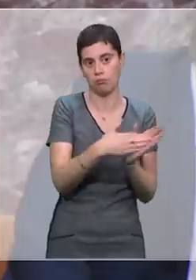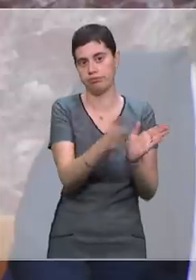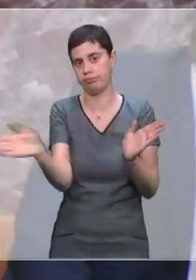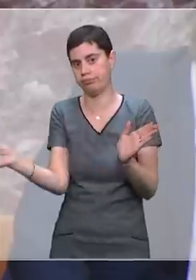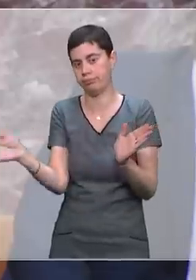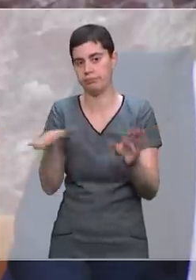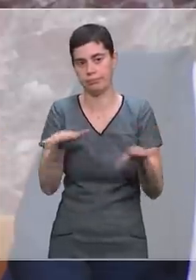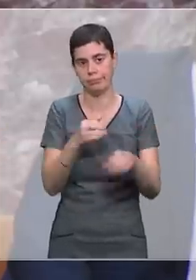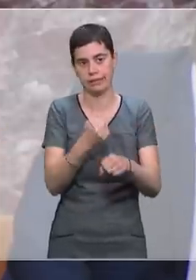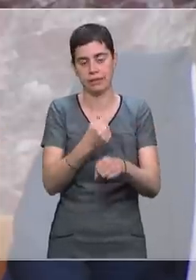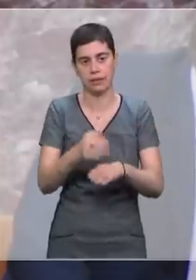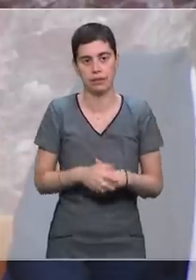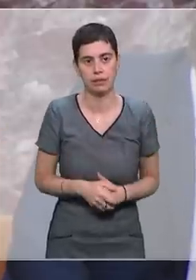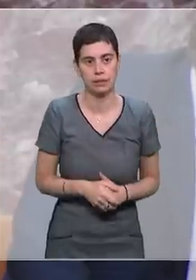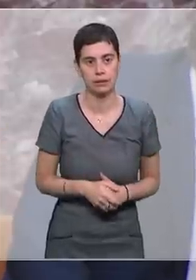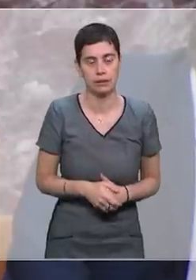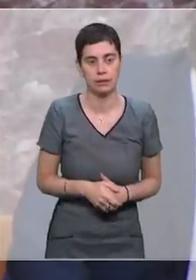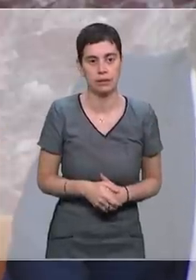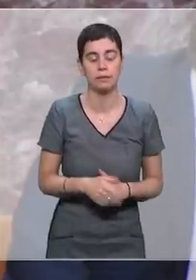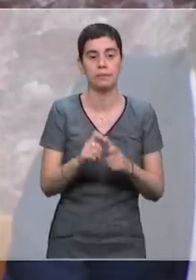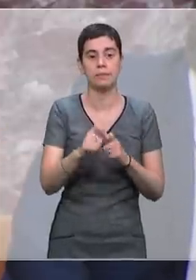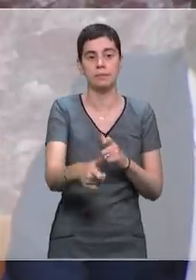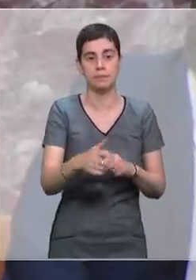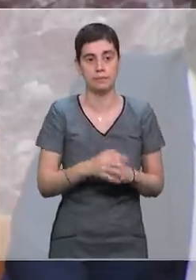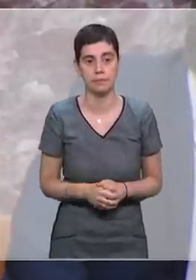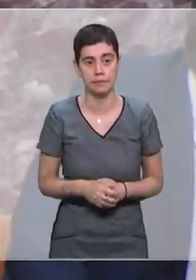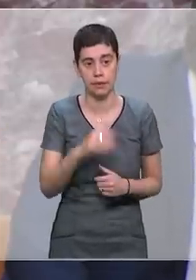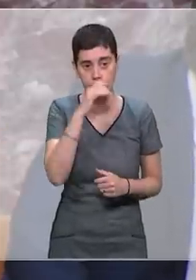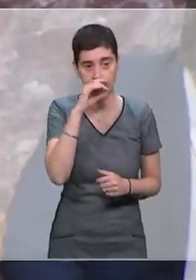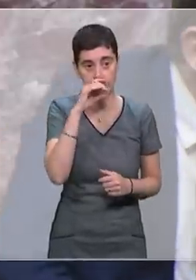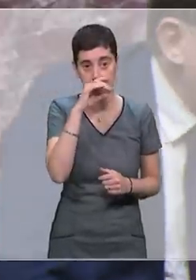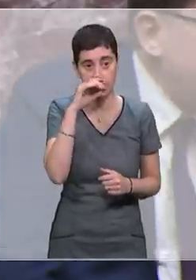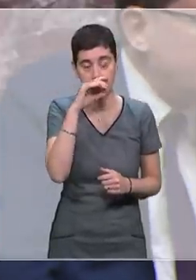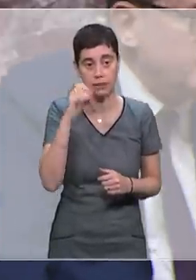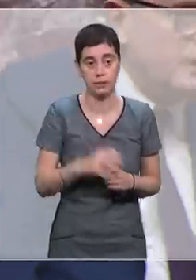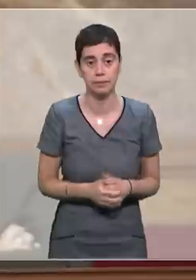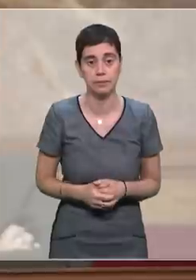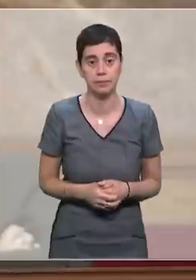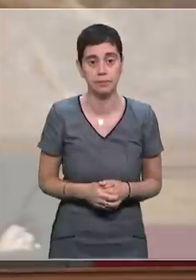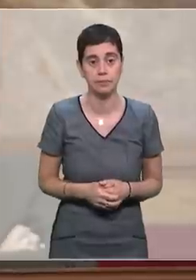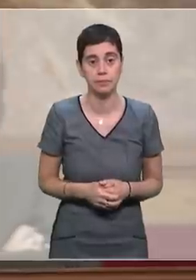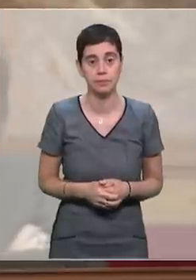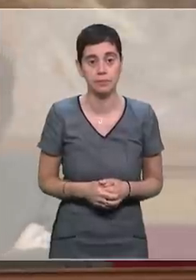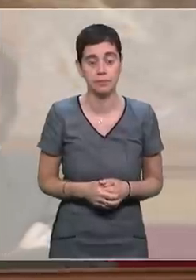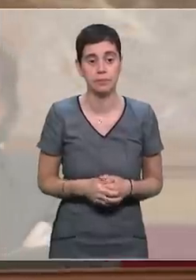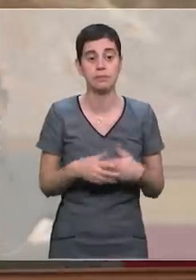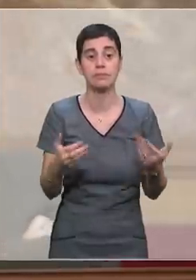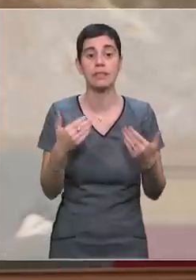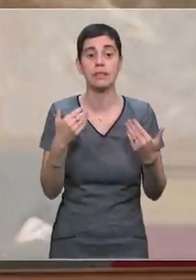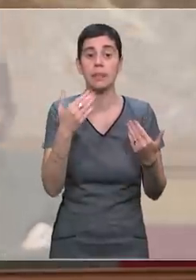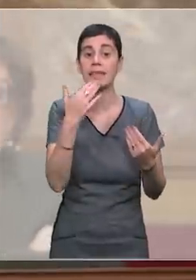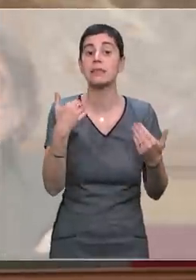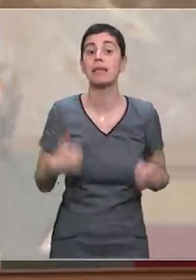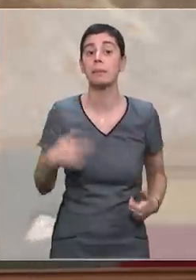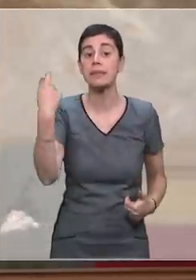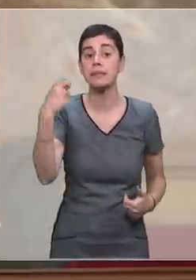Madame la Ministre. La parole est à Monsieur Lionel Vuibert pour le groupe Renaissance. Merci, Madame la Présidente. J'adresse